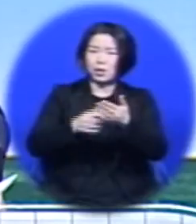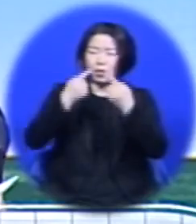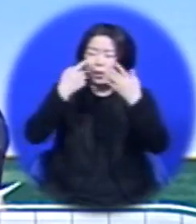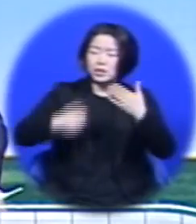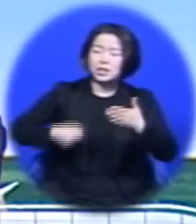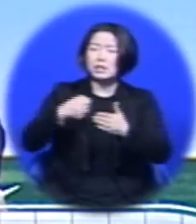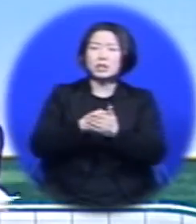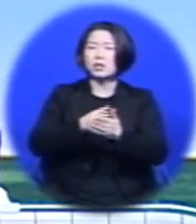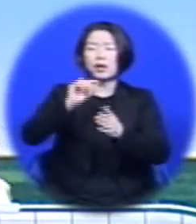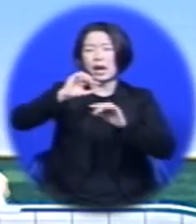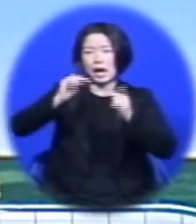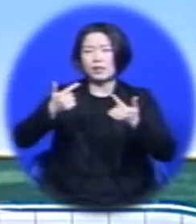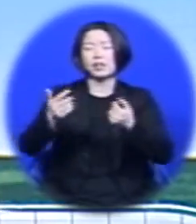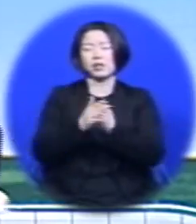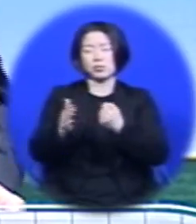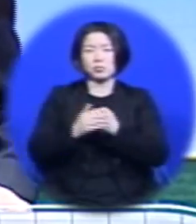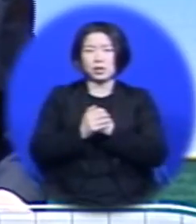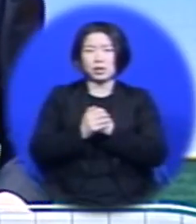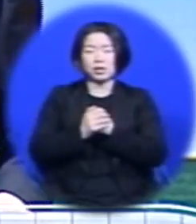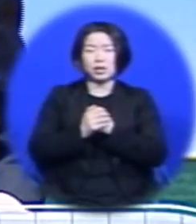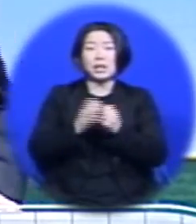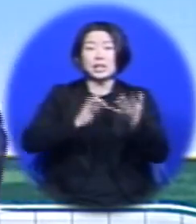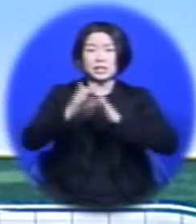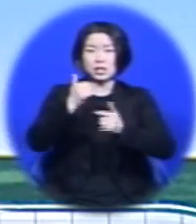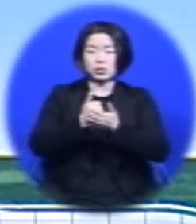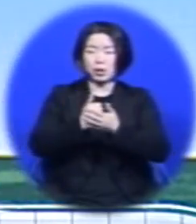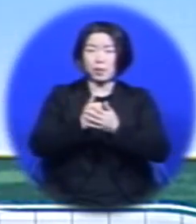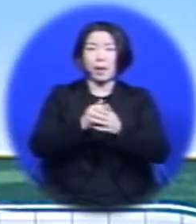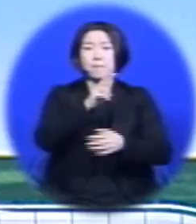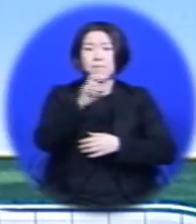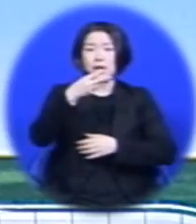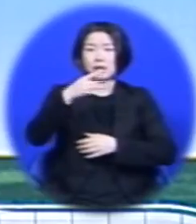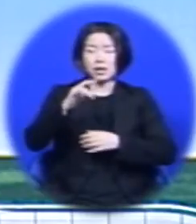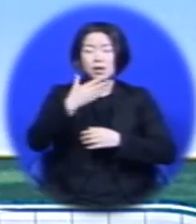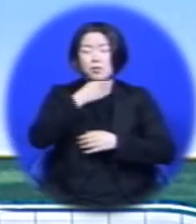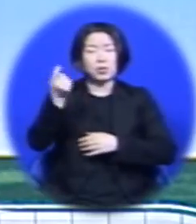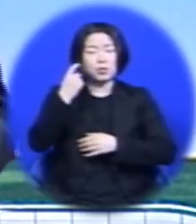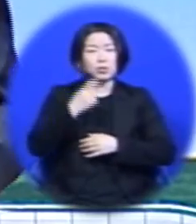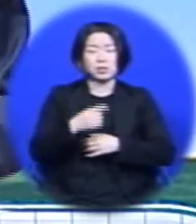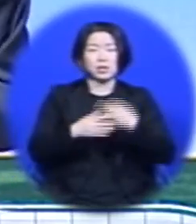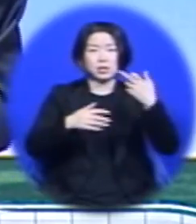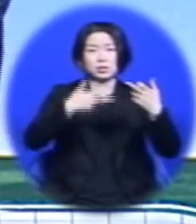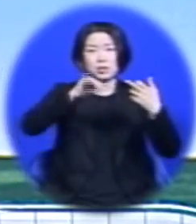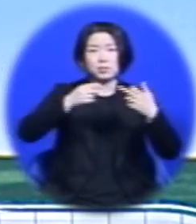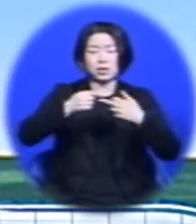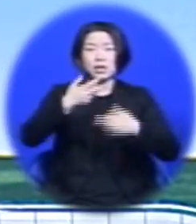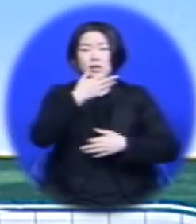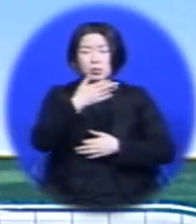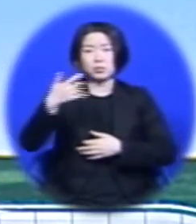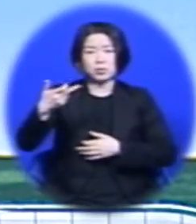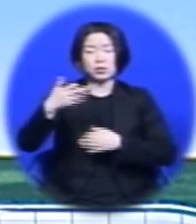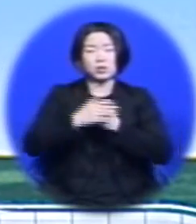겁니다 예수님께서 마태복음 7장 13절 14 절에서 주님을 따라 사는